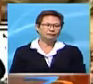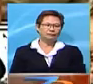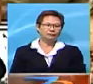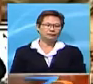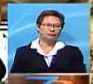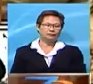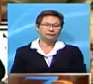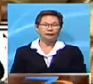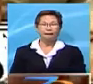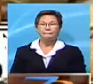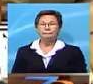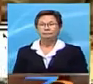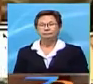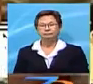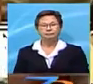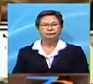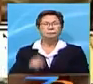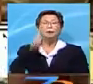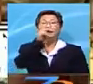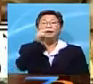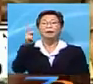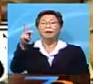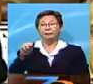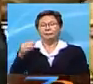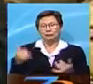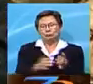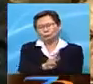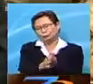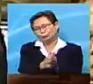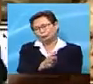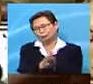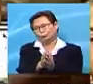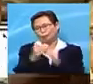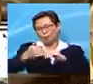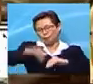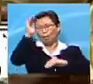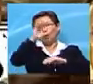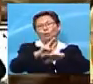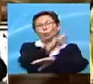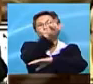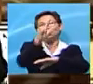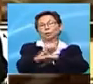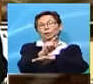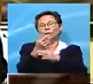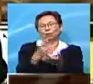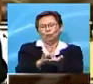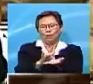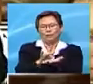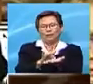Dan walaupun pihak kementerian sedang berusaha untuk mengoptimumkan kegunaan ubat-ubat,